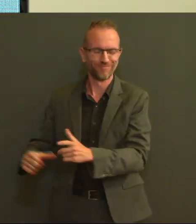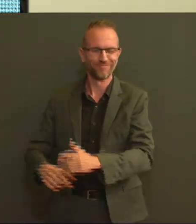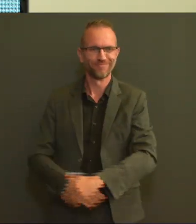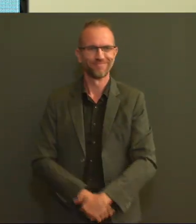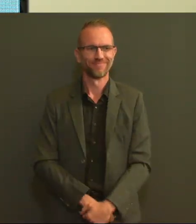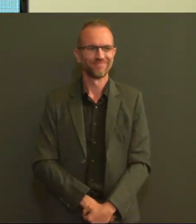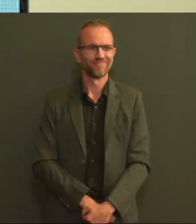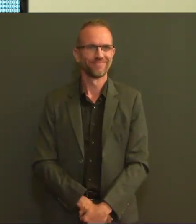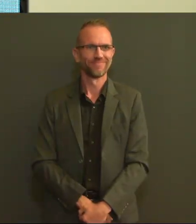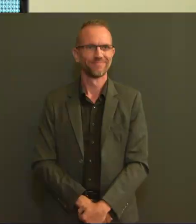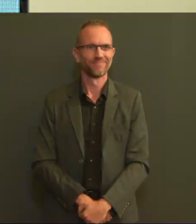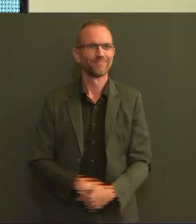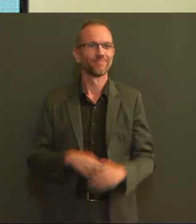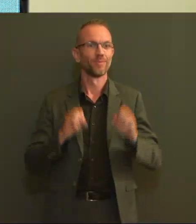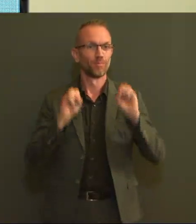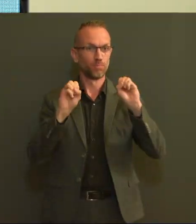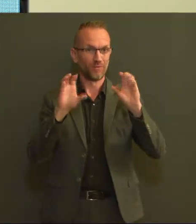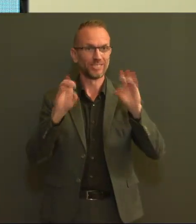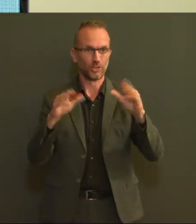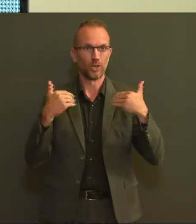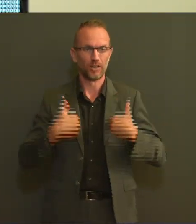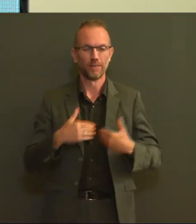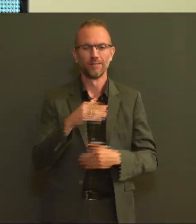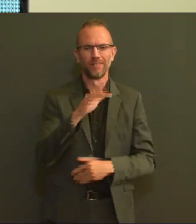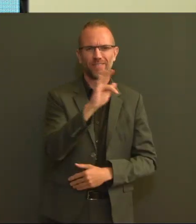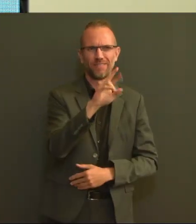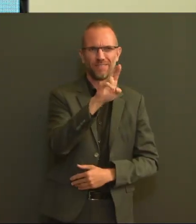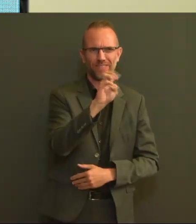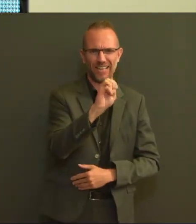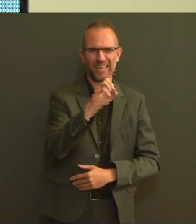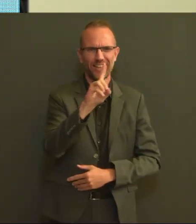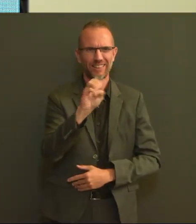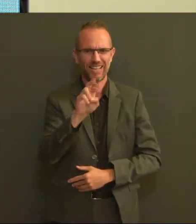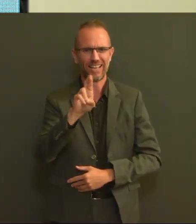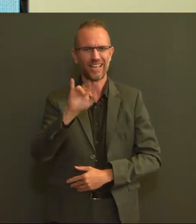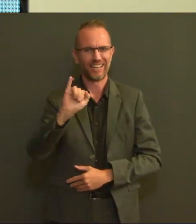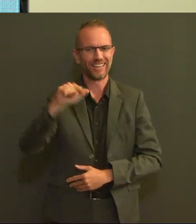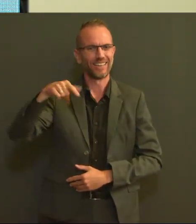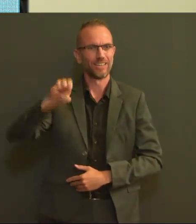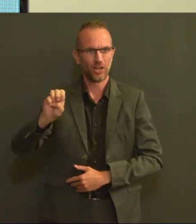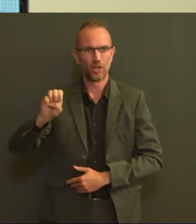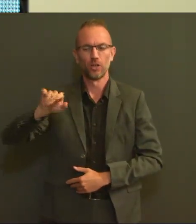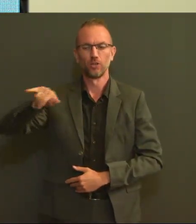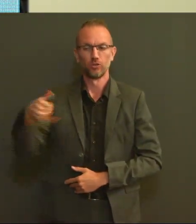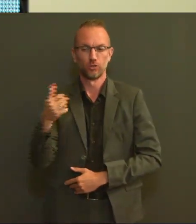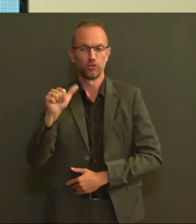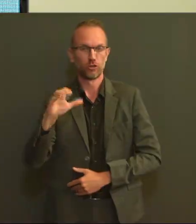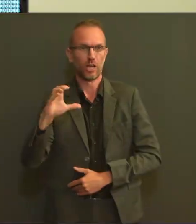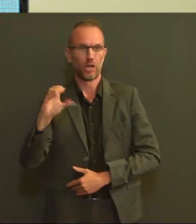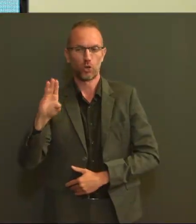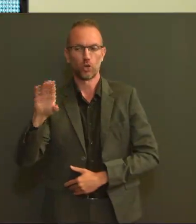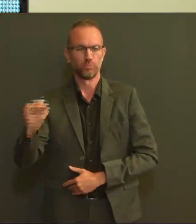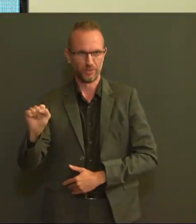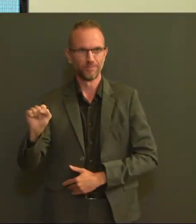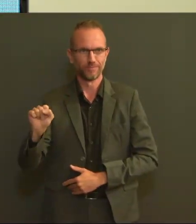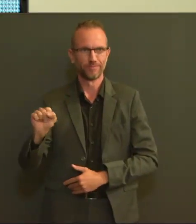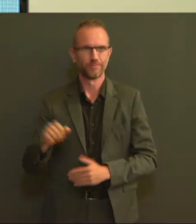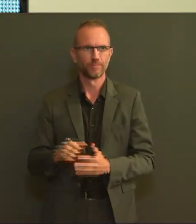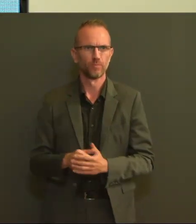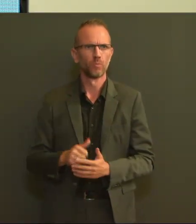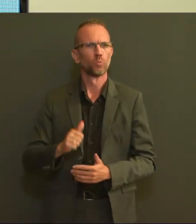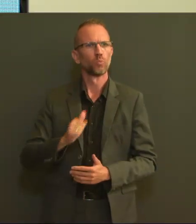Donc, je suis le professeur Frédéric Jacob. Je dirige la clinique des maladies infectieuses à l'hôpital Erasme et je remplace le docteur Van Lathem qui